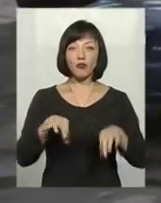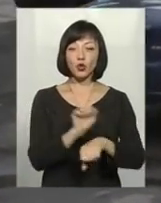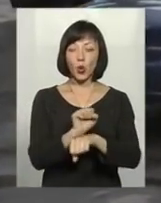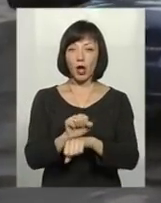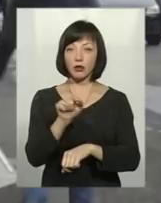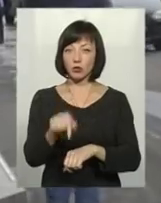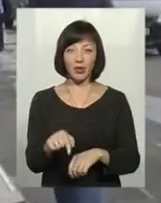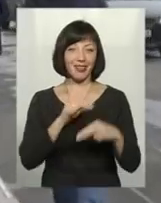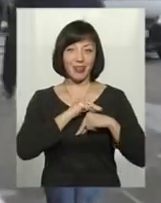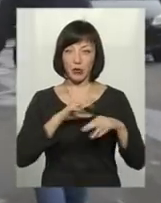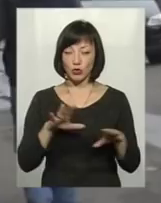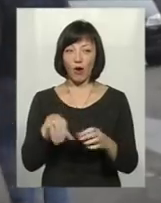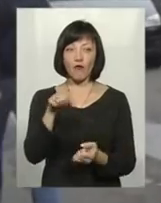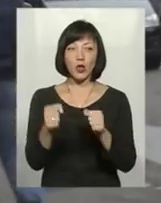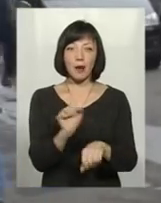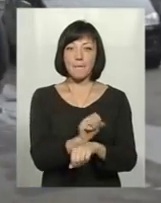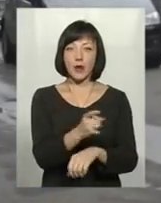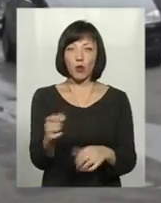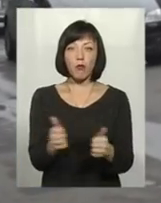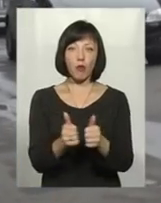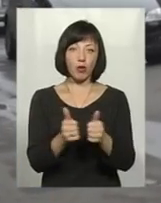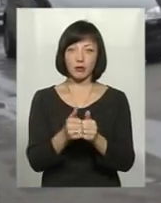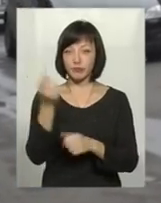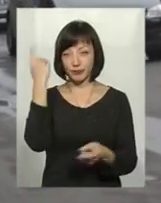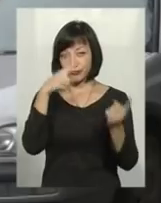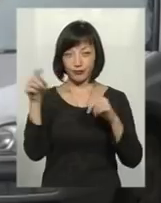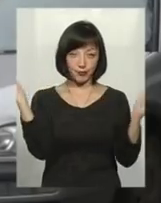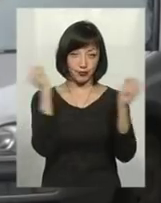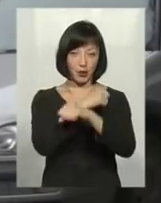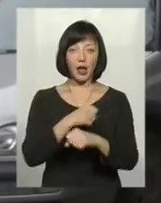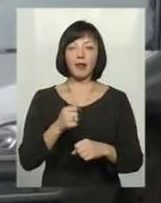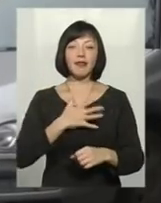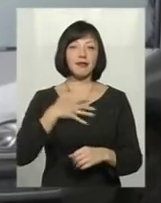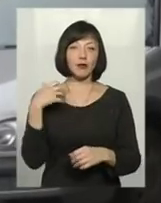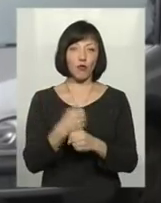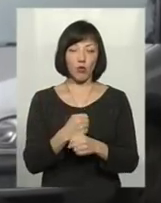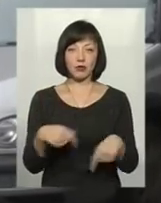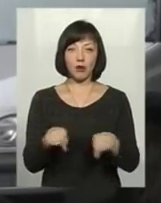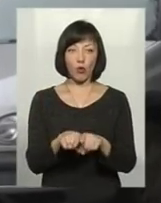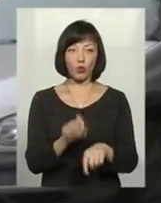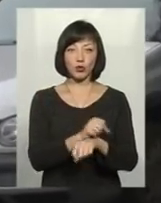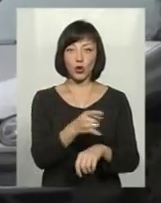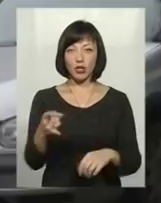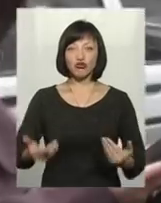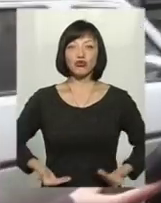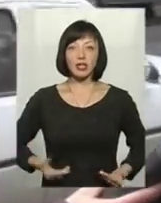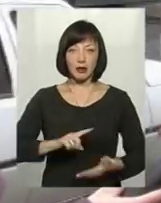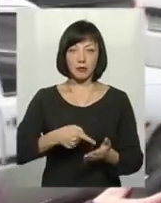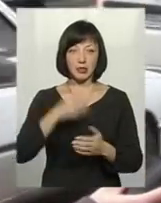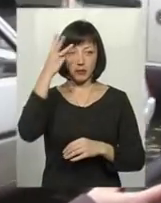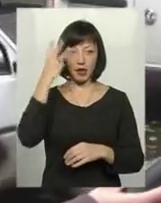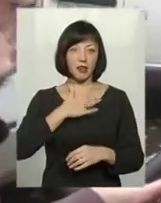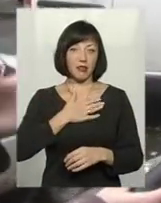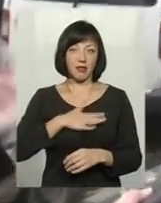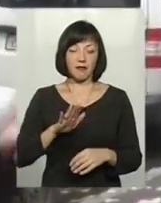центрі «Квартал» не працює, водії паркуються поряд, як заманеться. Незадоволені такою хаотичною стоянкою жителі Хмельницького. Не влаштовують. А